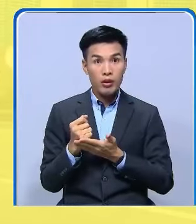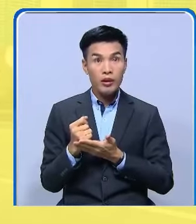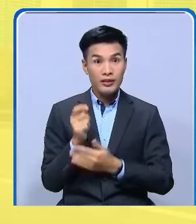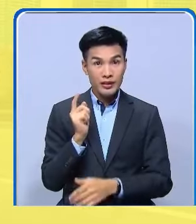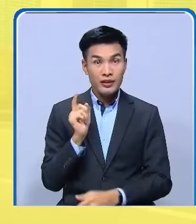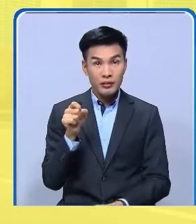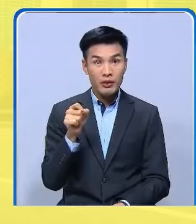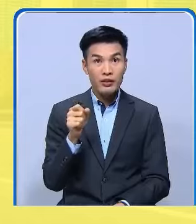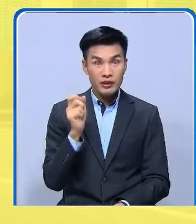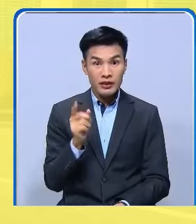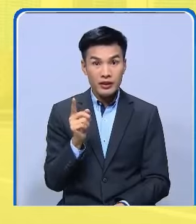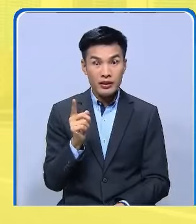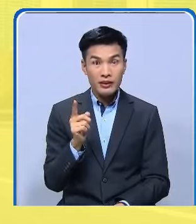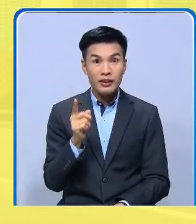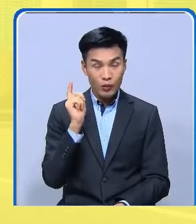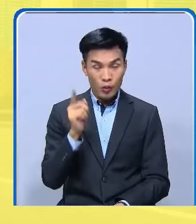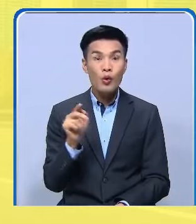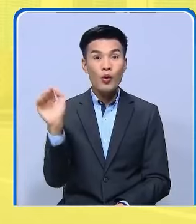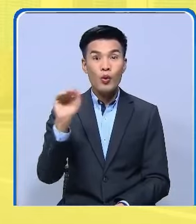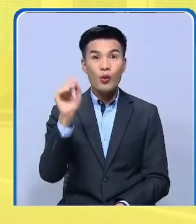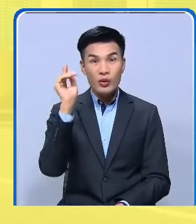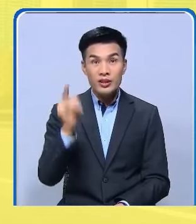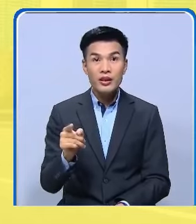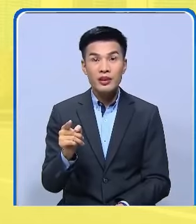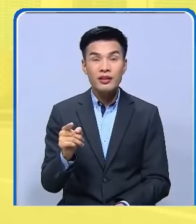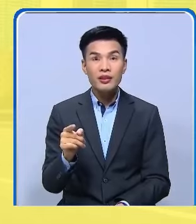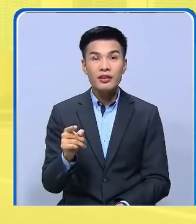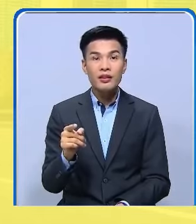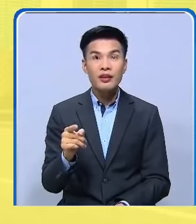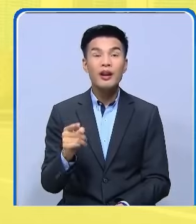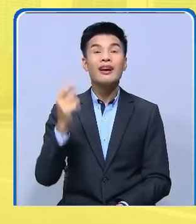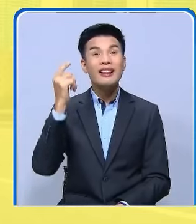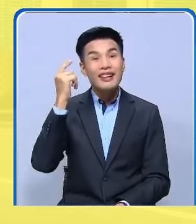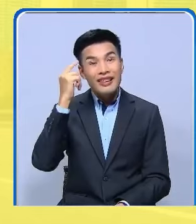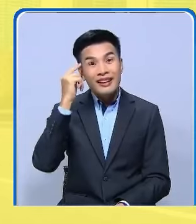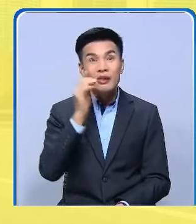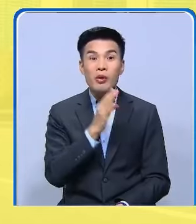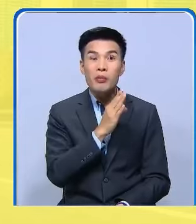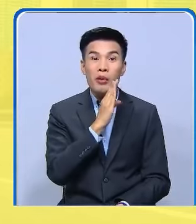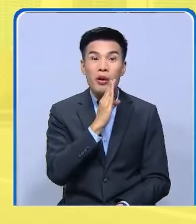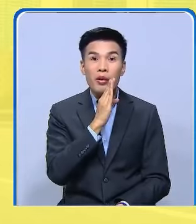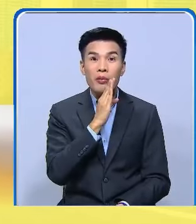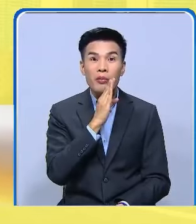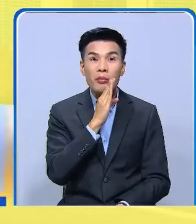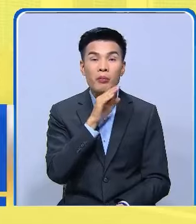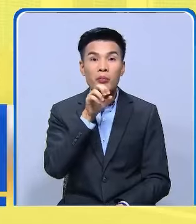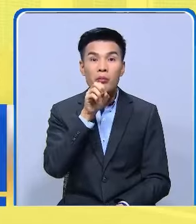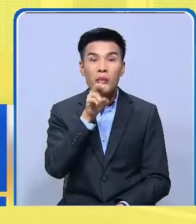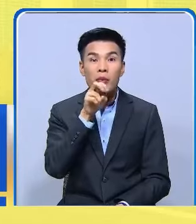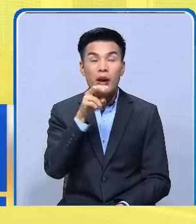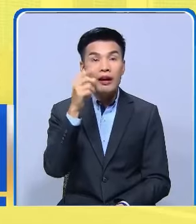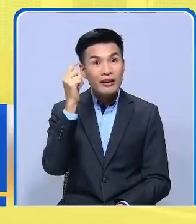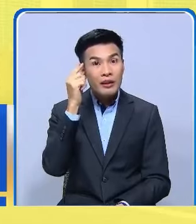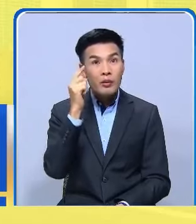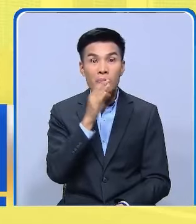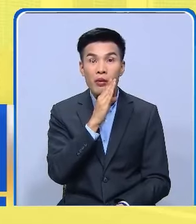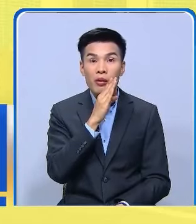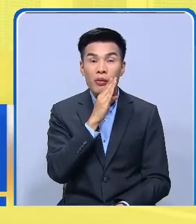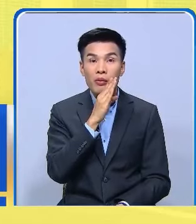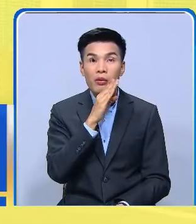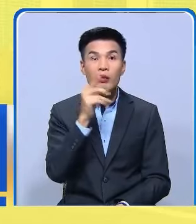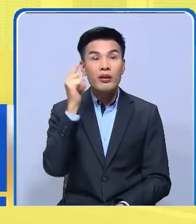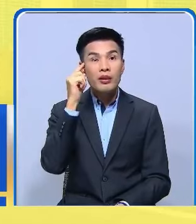คุณงูจริง งูจริงอ๋อแล้วเขารู้ว่าหายสงสัยตอนที่มันแลบลิ้นออกมานั่นแหละ ตอนแรกดูของปลอมเนาะ ตอนแรกนึกว่าเป็นตุ๊ก